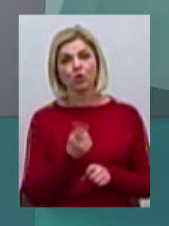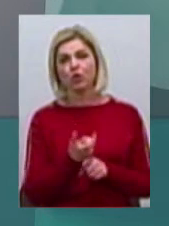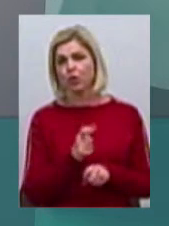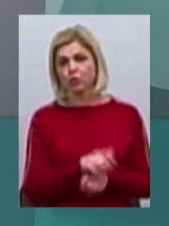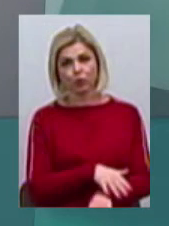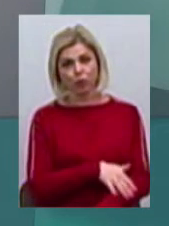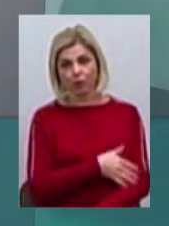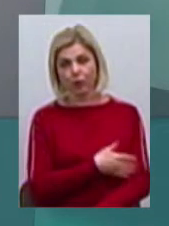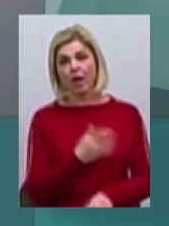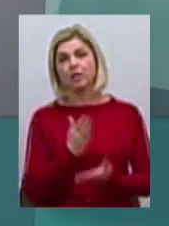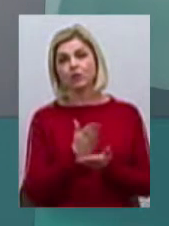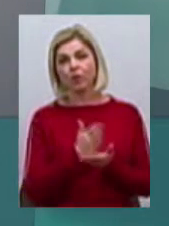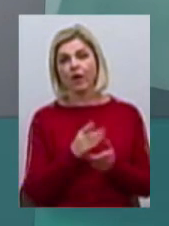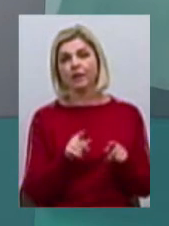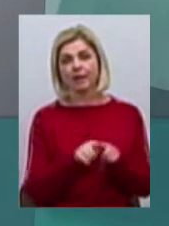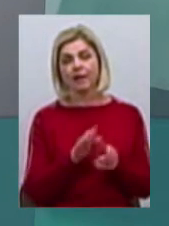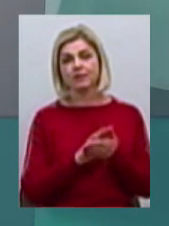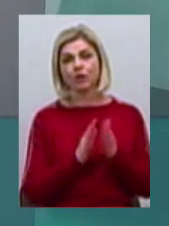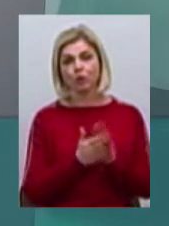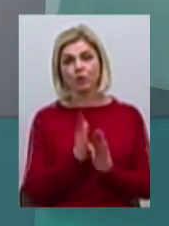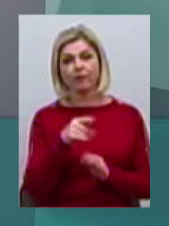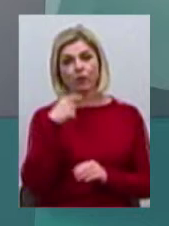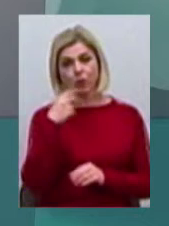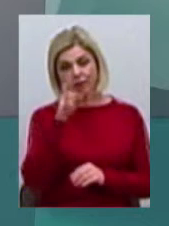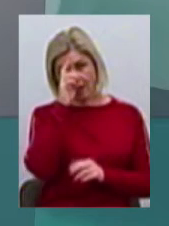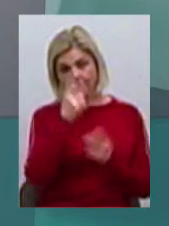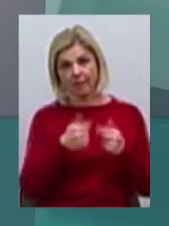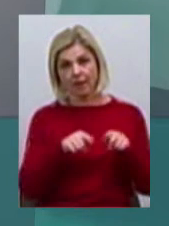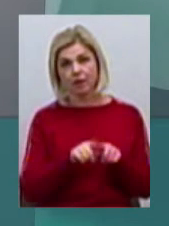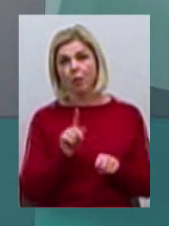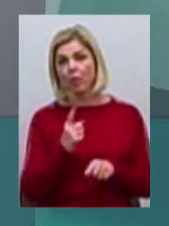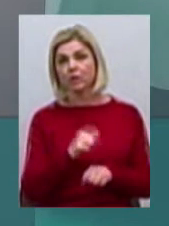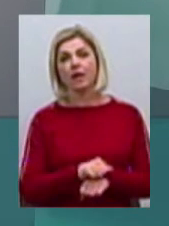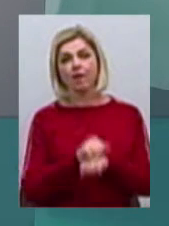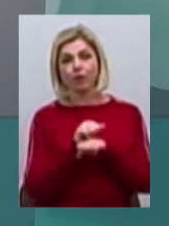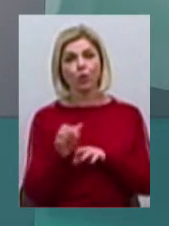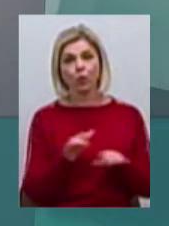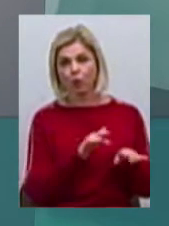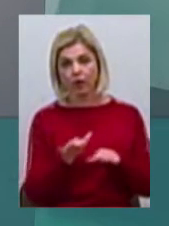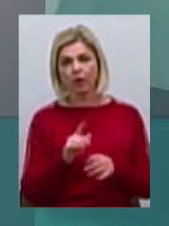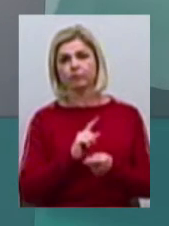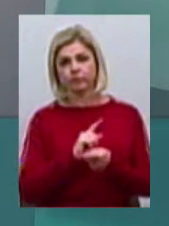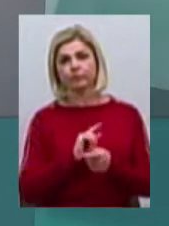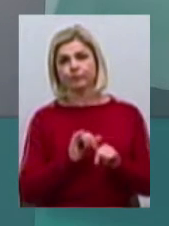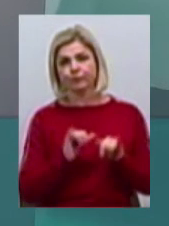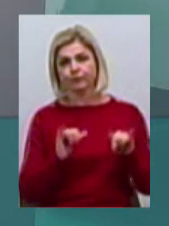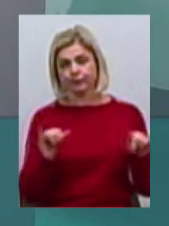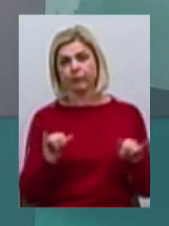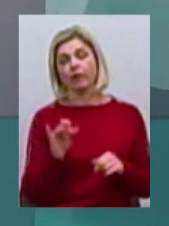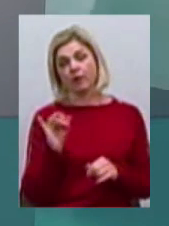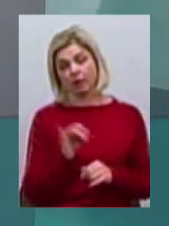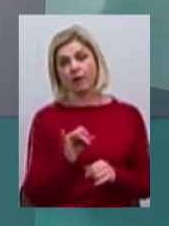довго існувала така ситуація в Російській імперії, тому що революційні рухи набувають свого розмаху.